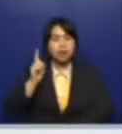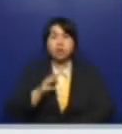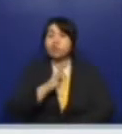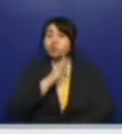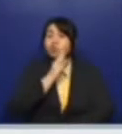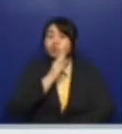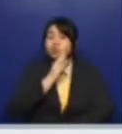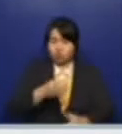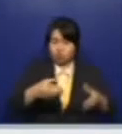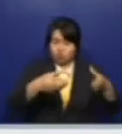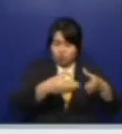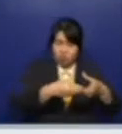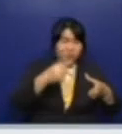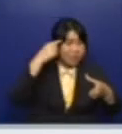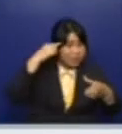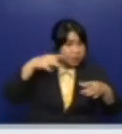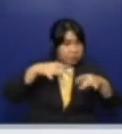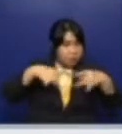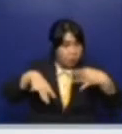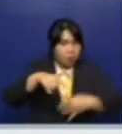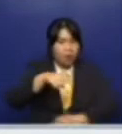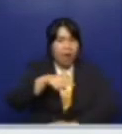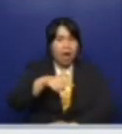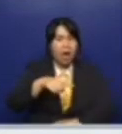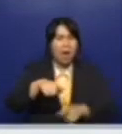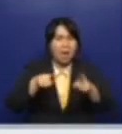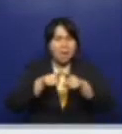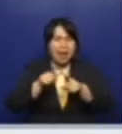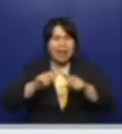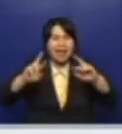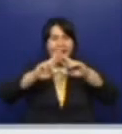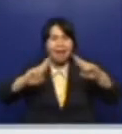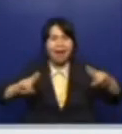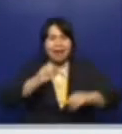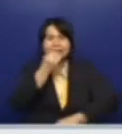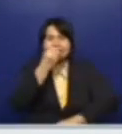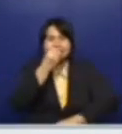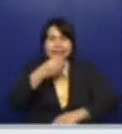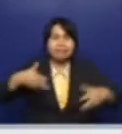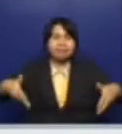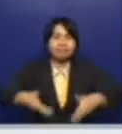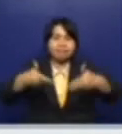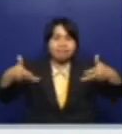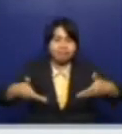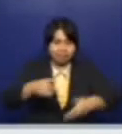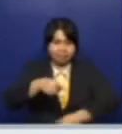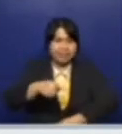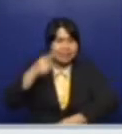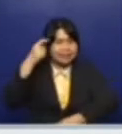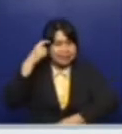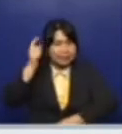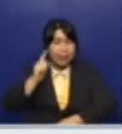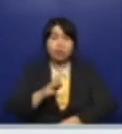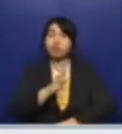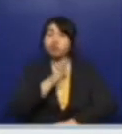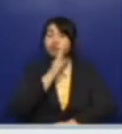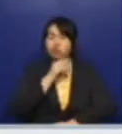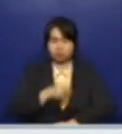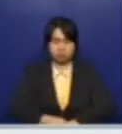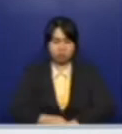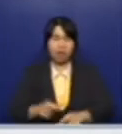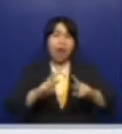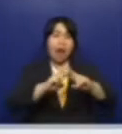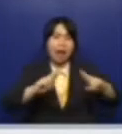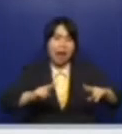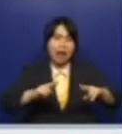เนี่ยมันคล้ายๆกับร้านอาหารตามสั่งท่านประธานจะให้คนชอบผัดกะเ